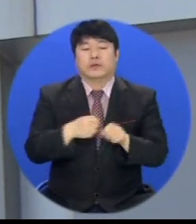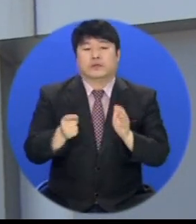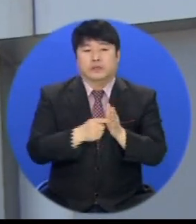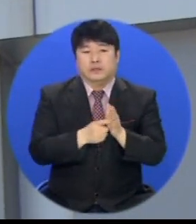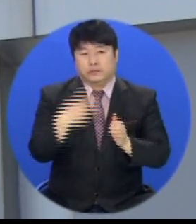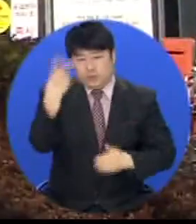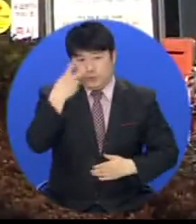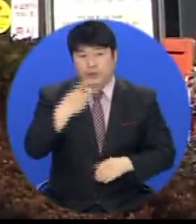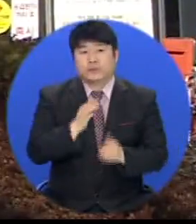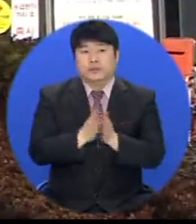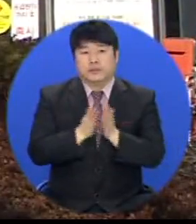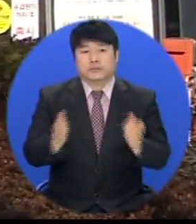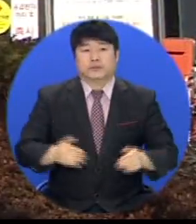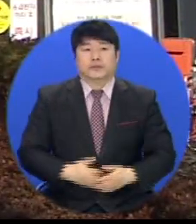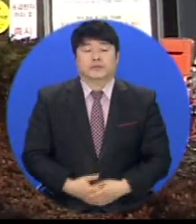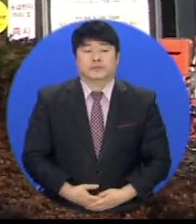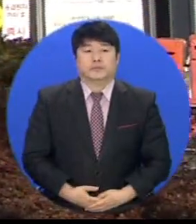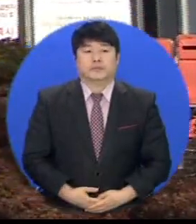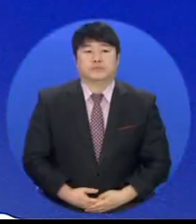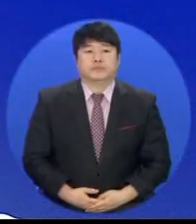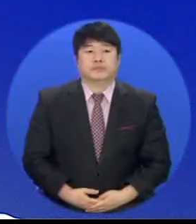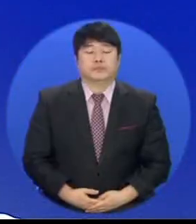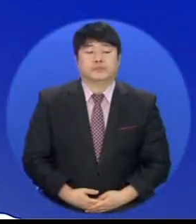역학조사에 나섰습니다.